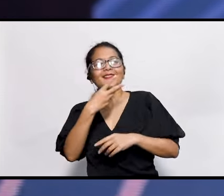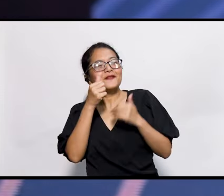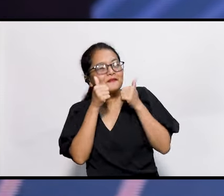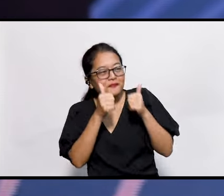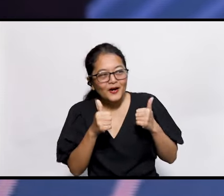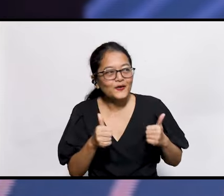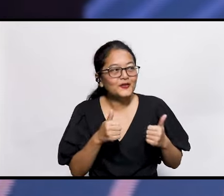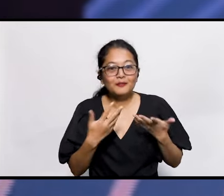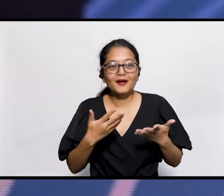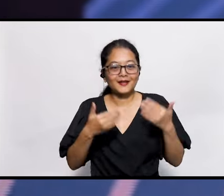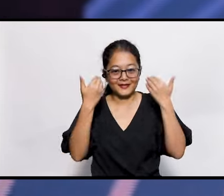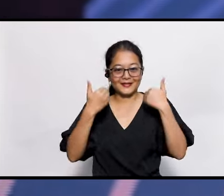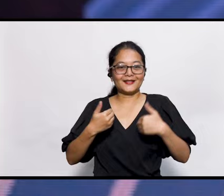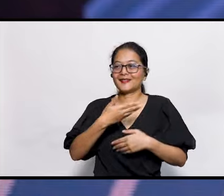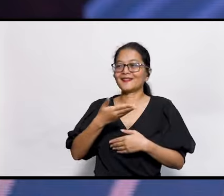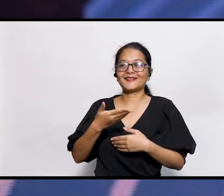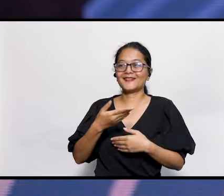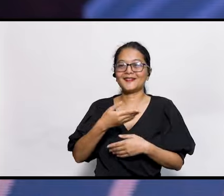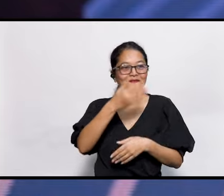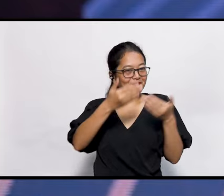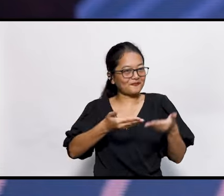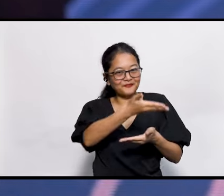akan membuat Anda tidak keriputan